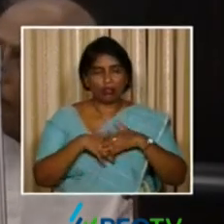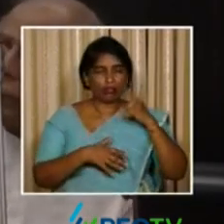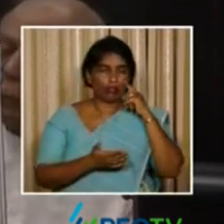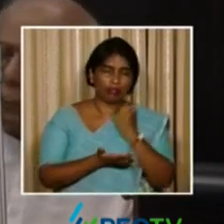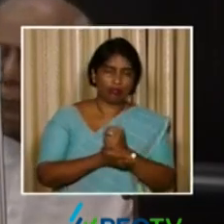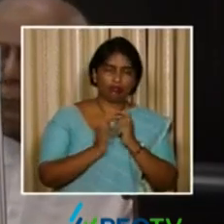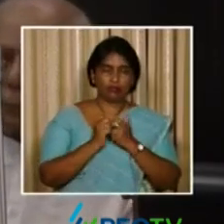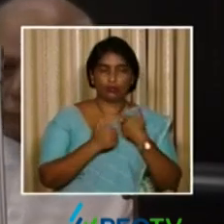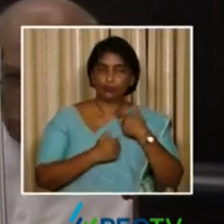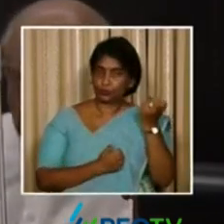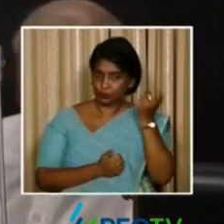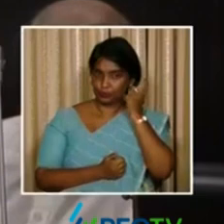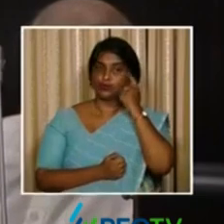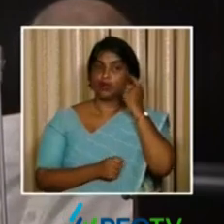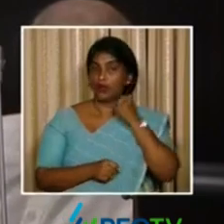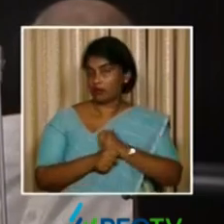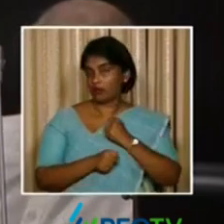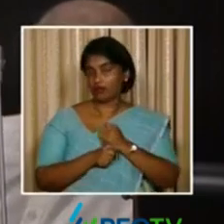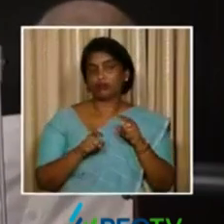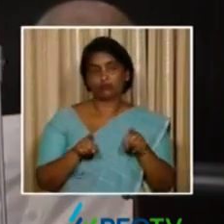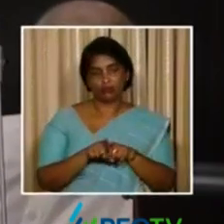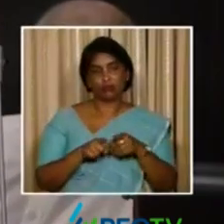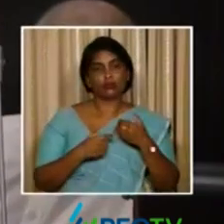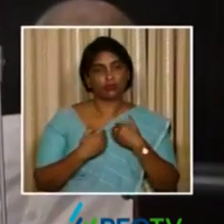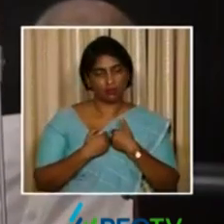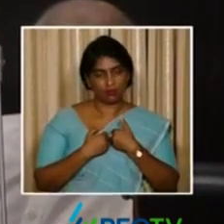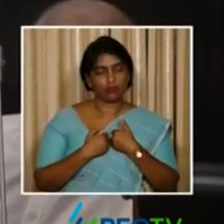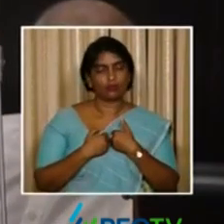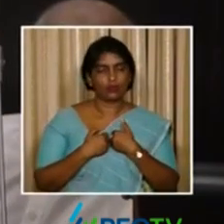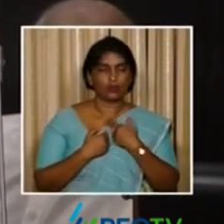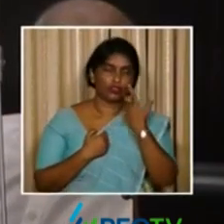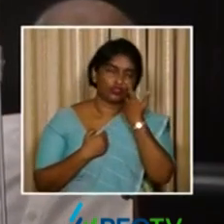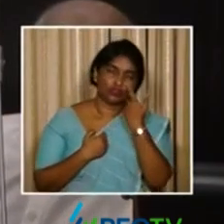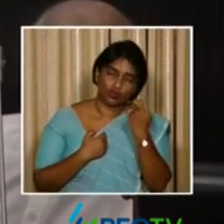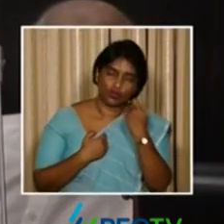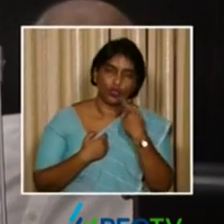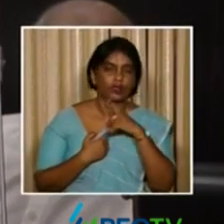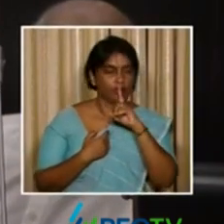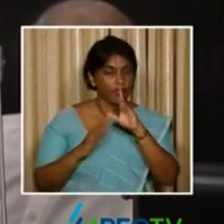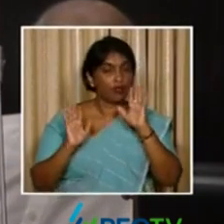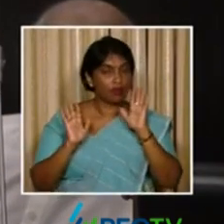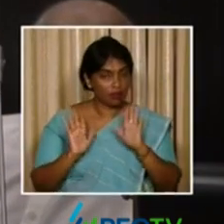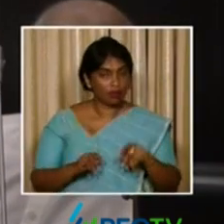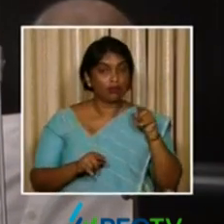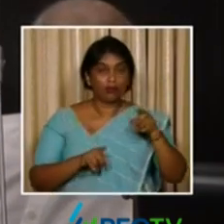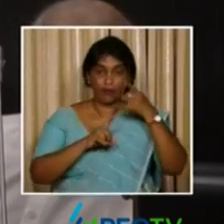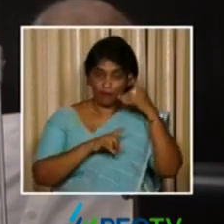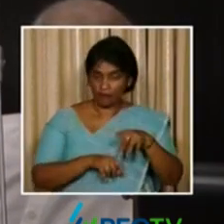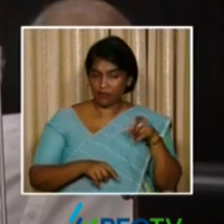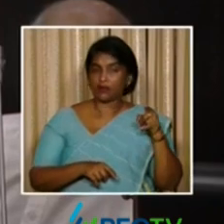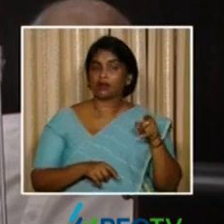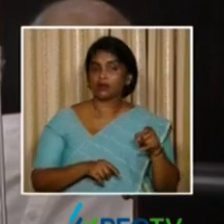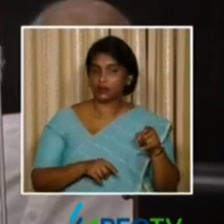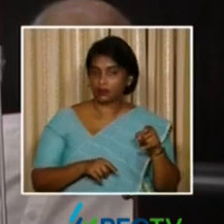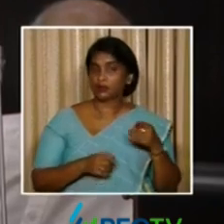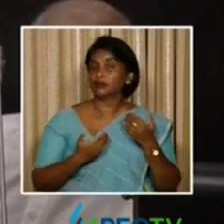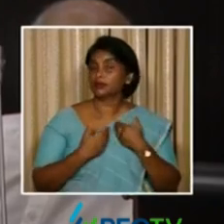நாணய நிதியத்துடனான ஒப்பந்தம் முறியுமாயின் வெளிநாடுகள் மற்றும் தனியார் வங்கிகளில் பெற்ற கடனை செலுத்த வேண்டி